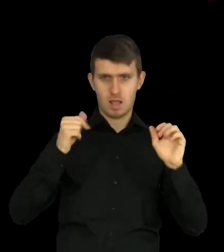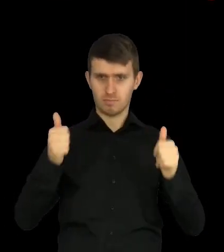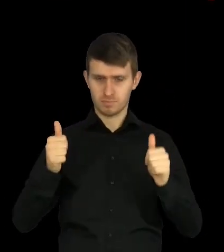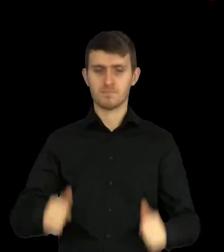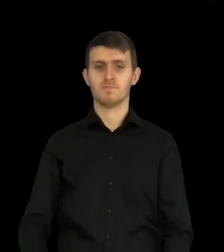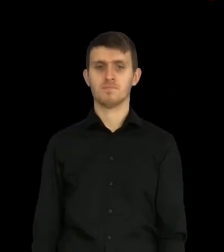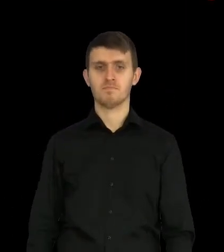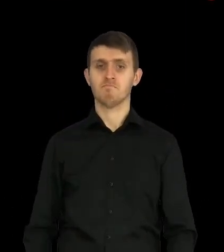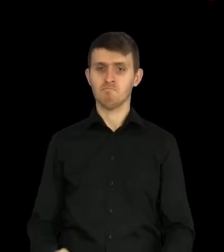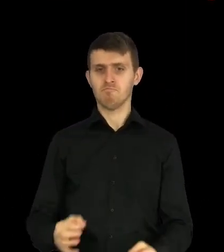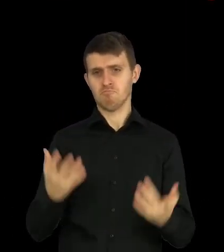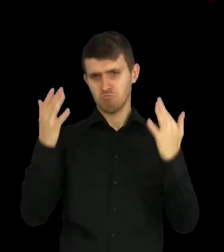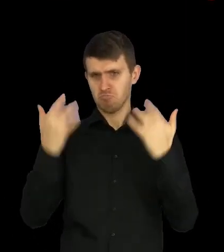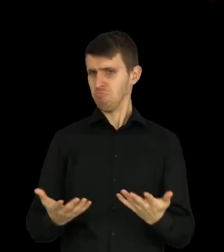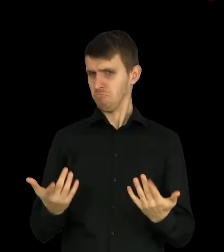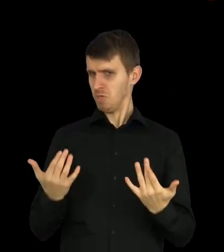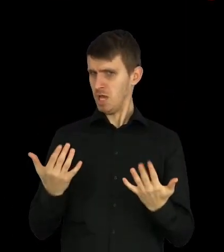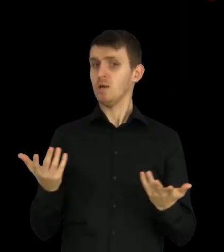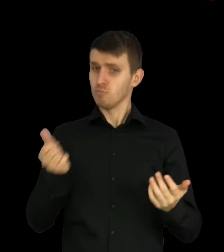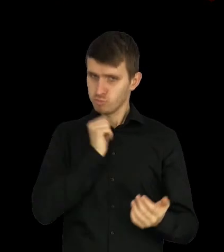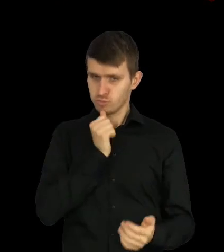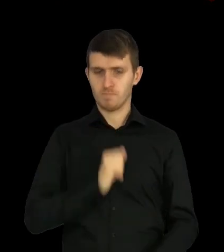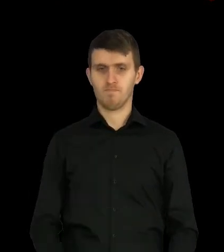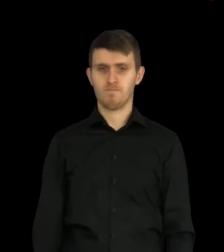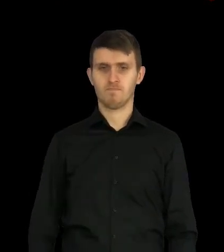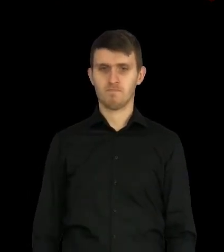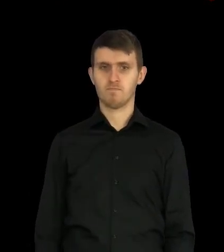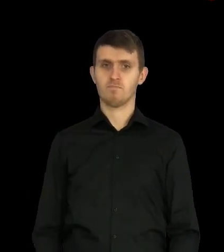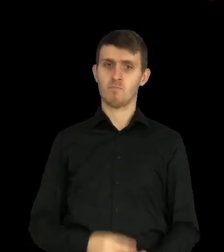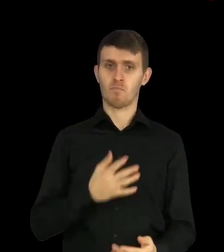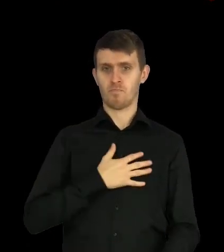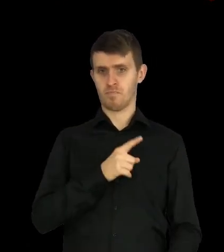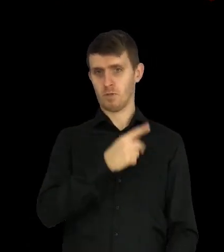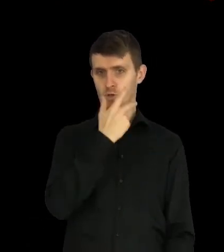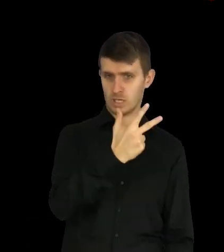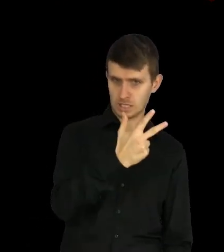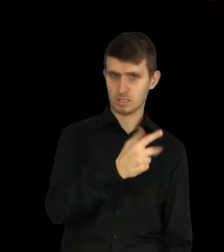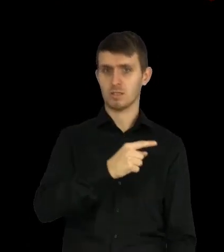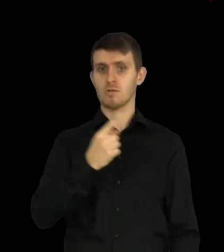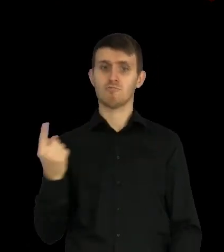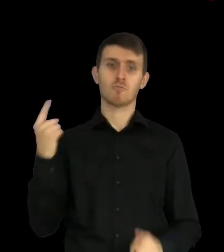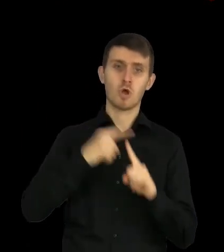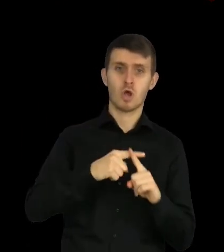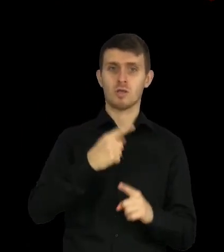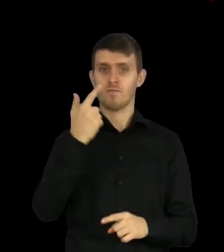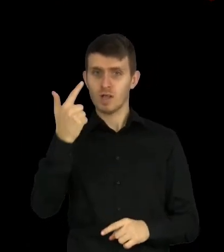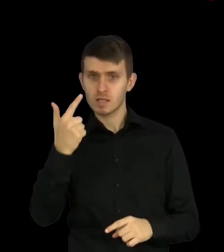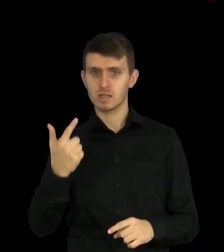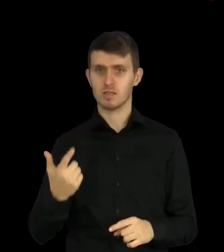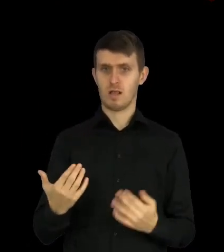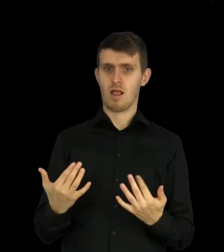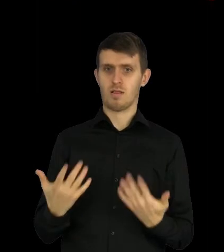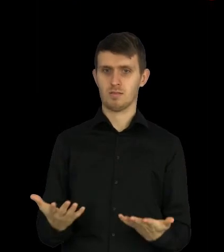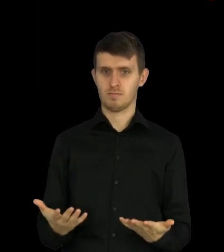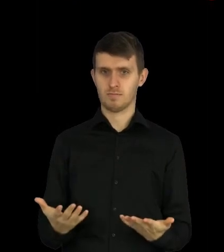Teraz powinno być łatwiej. Spróbujmy. Jeśli mam minus 3 czegoś i dodam 2,